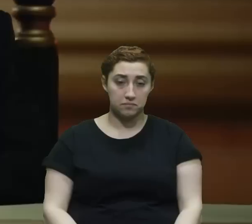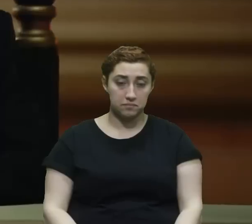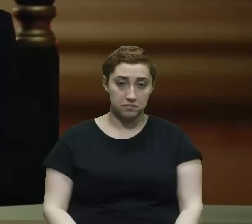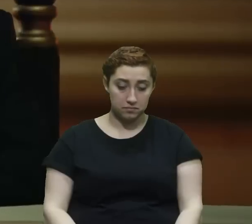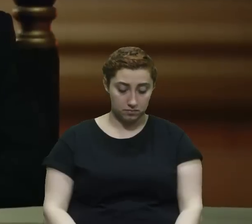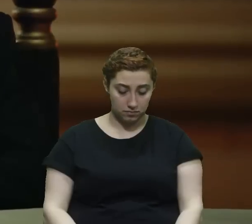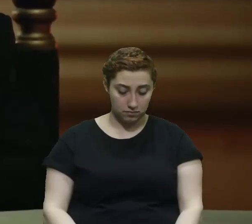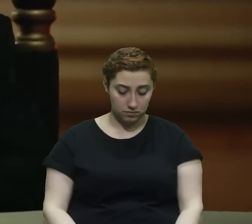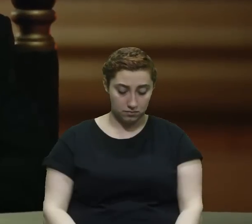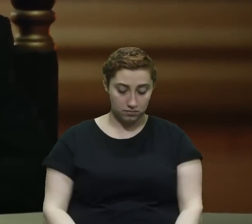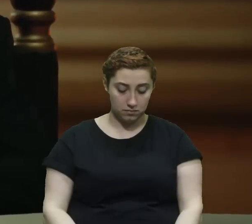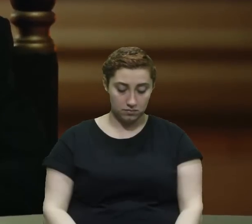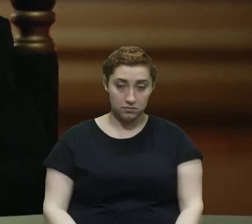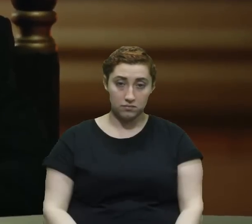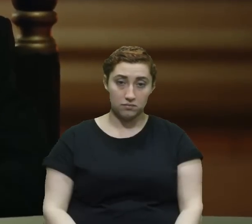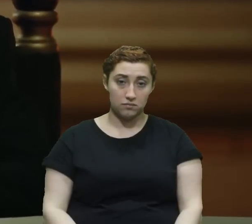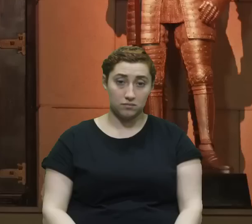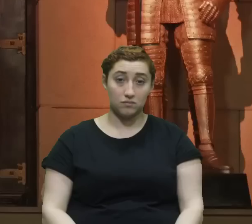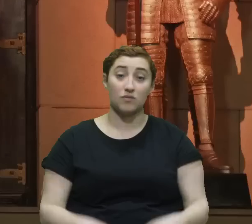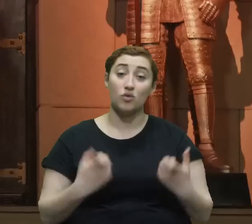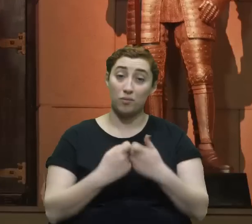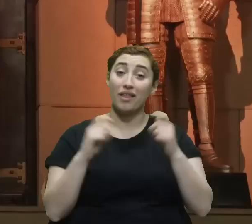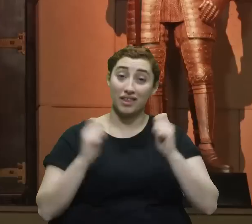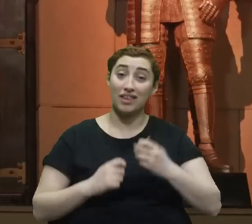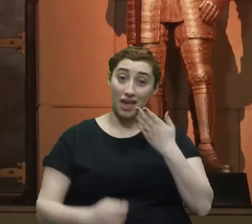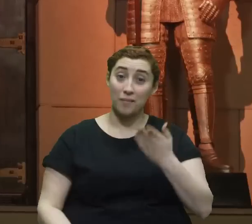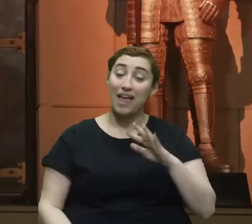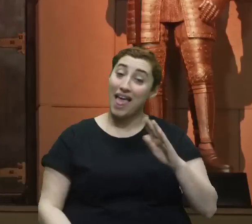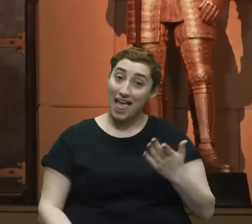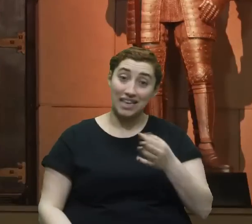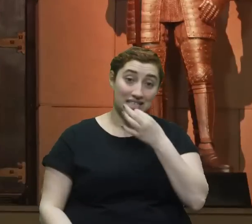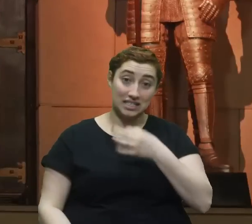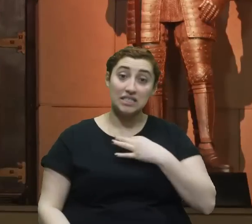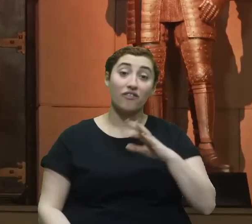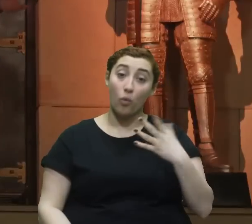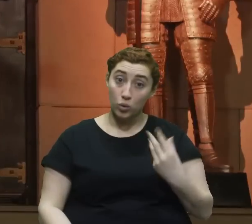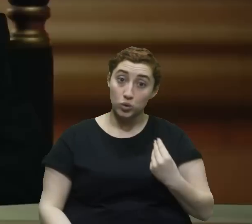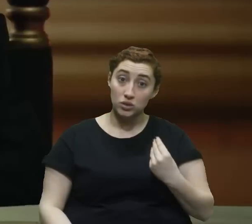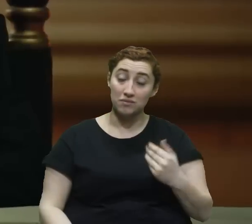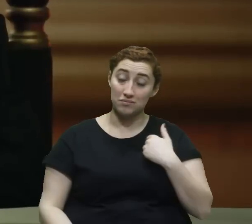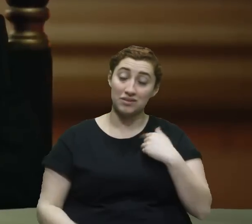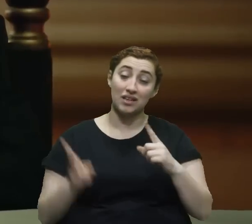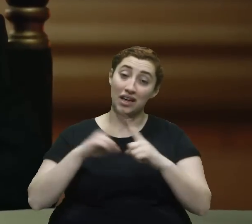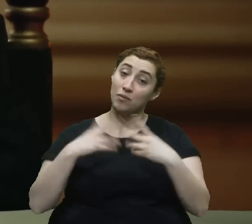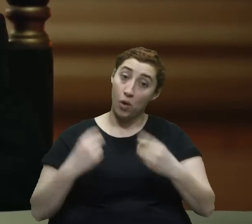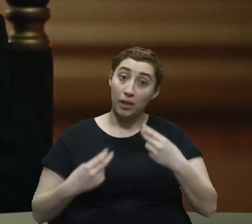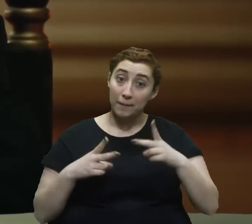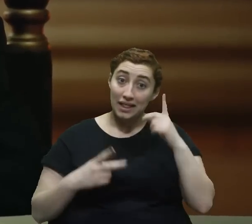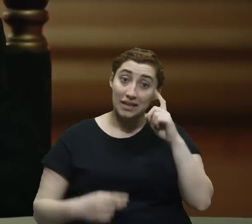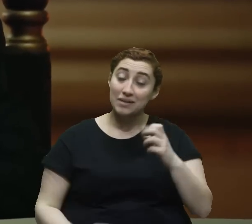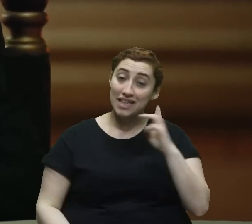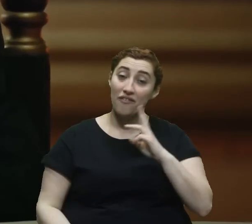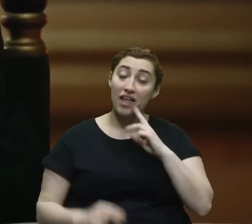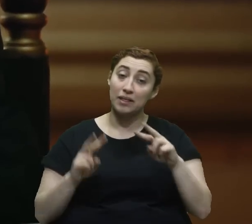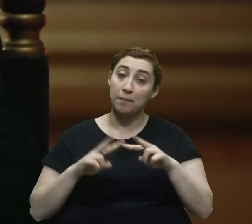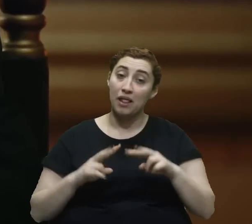İkisi birlikte geldi. Açmış olduğunuz bu toplantıya eğer müsaadeniz olursa biz de iştirak edebilir miyiz